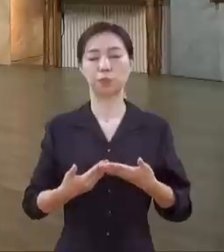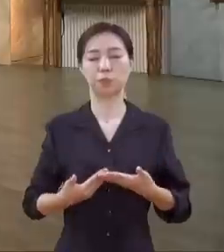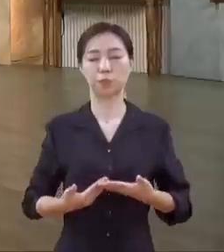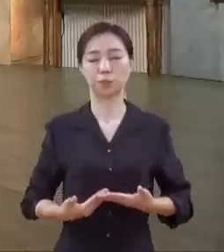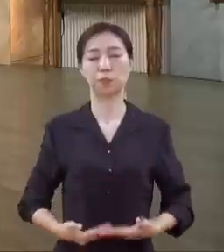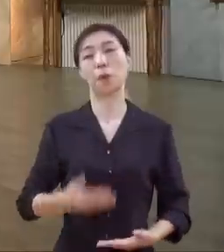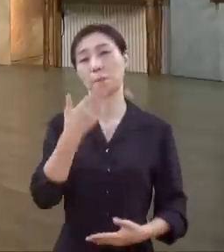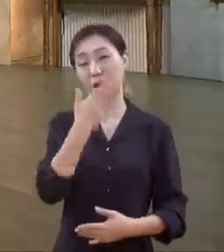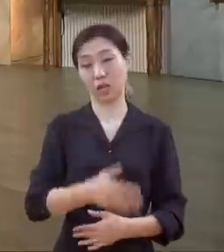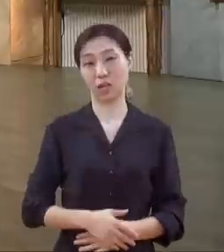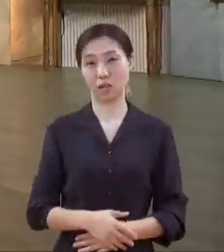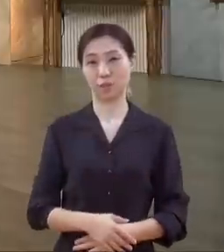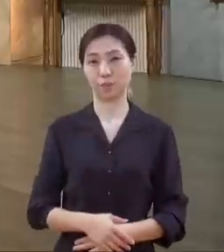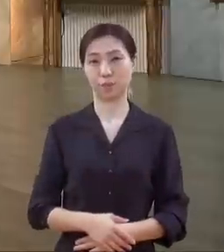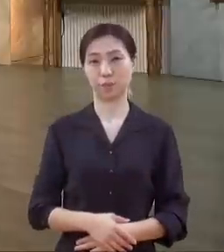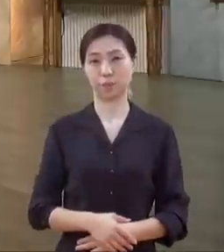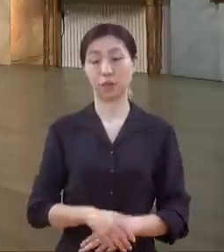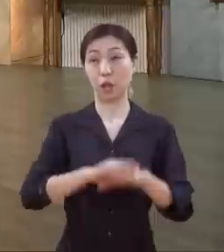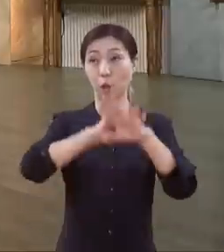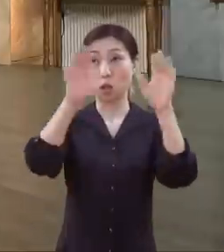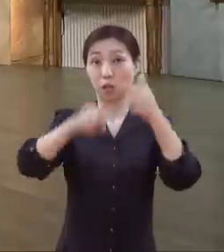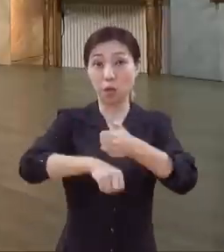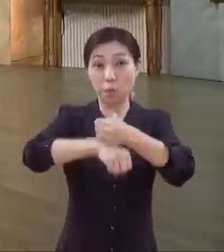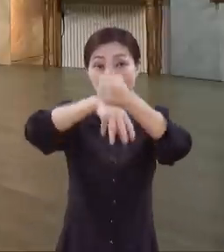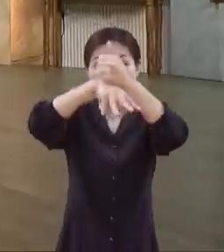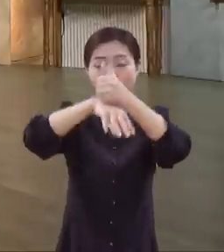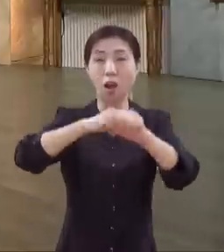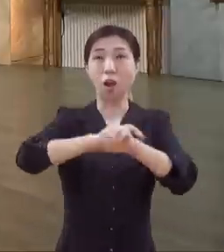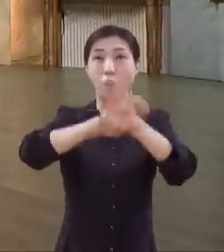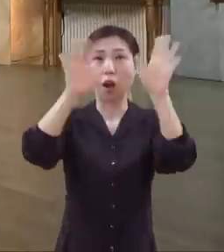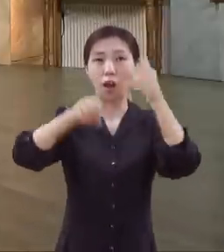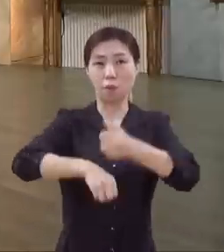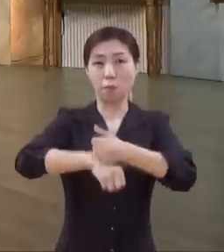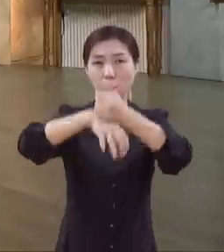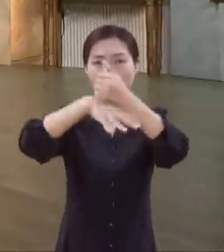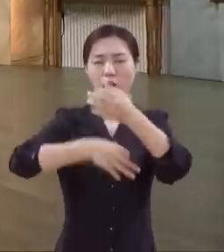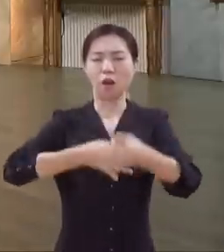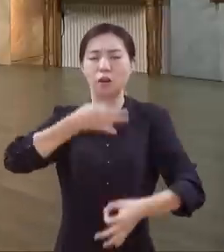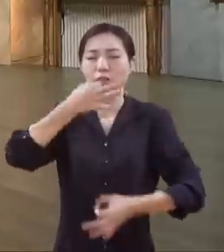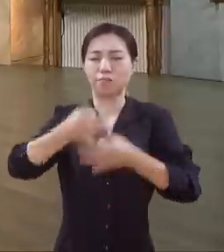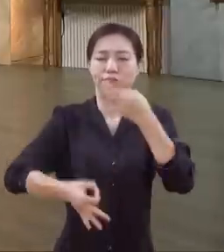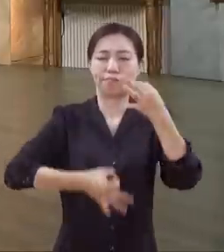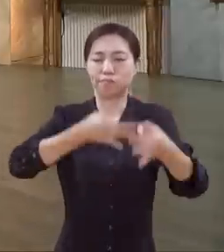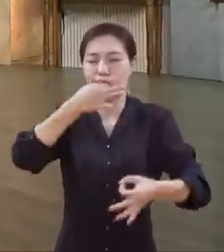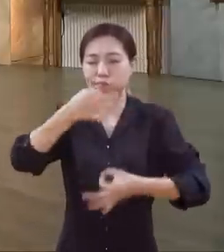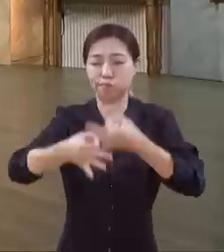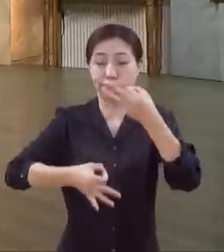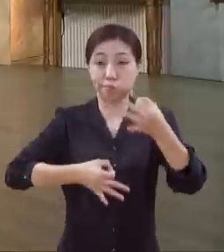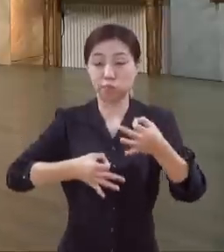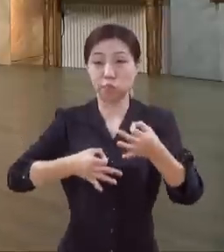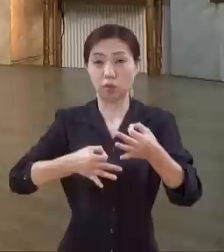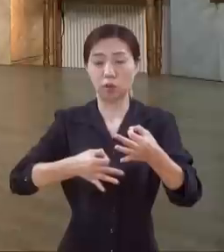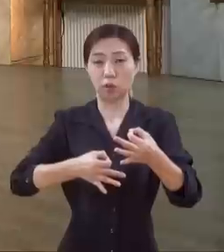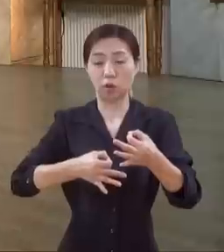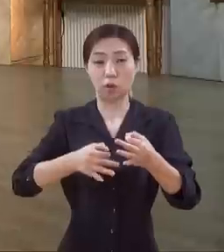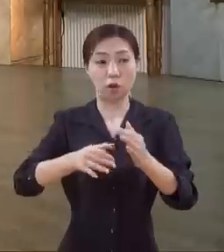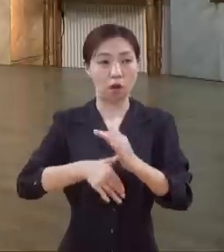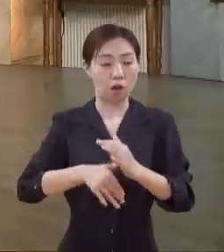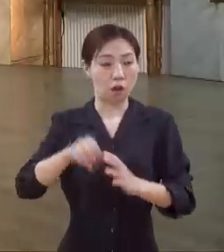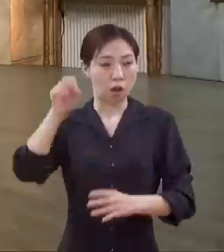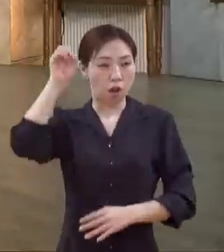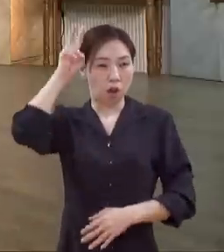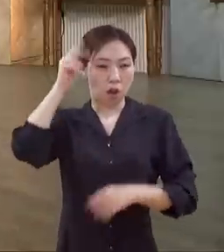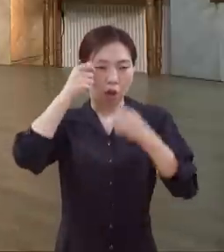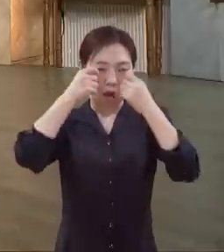그래서 관세음보살 염불을 하면서 그렇게 자꾸 눈물이 나오더래요